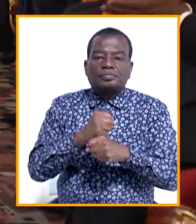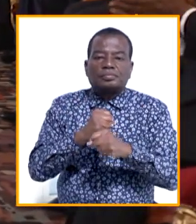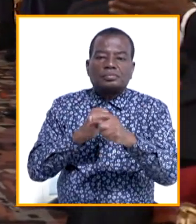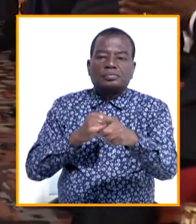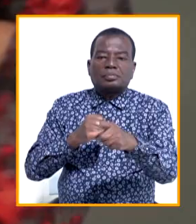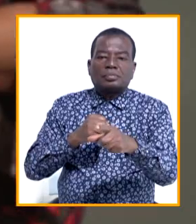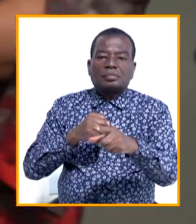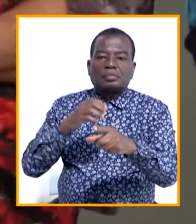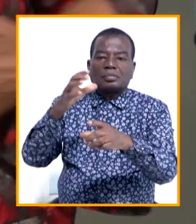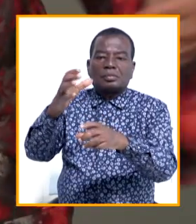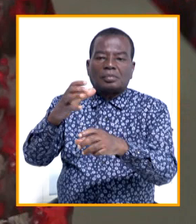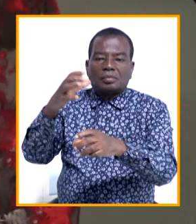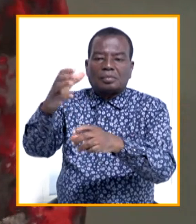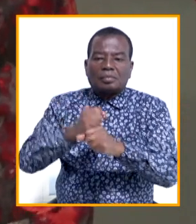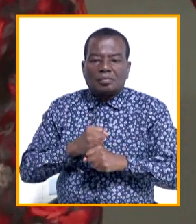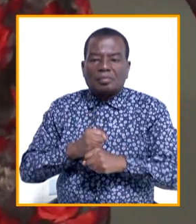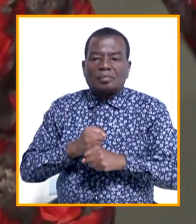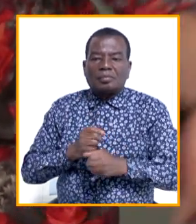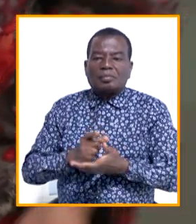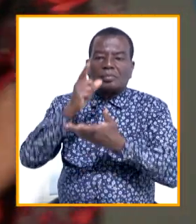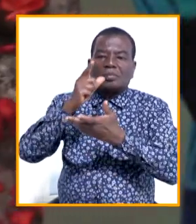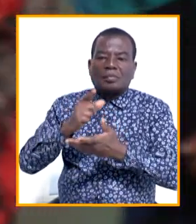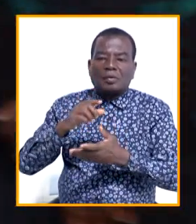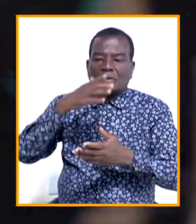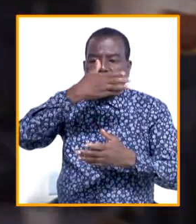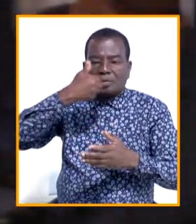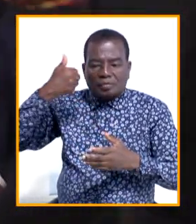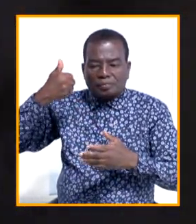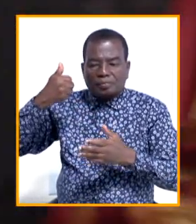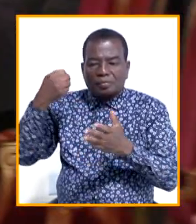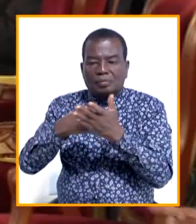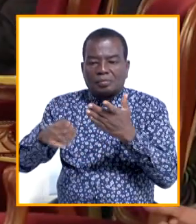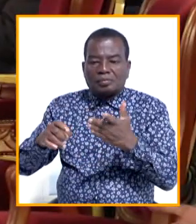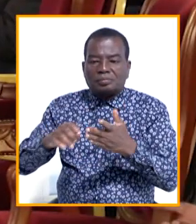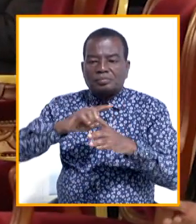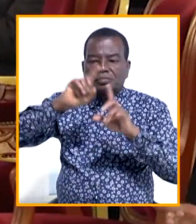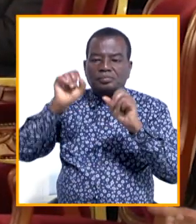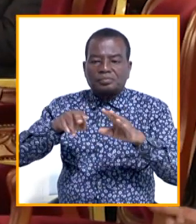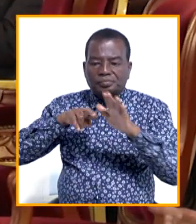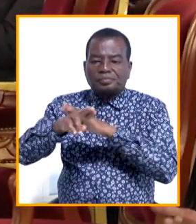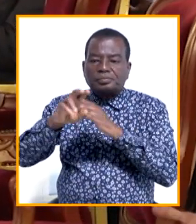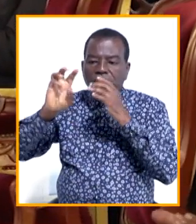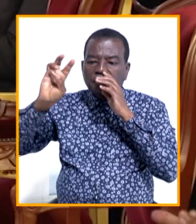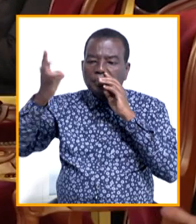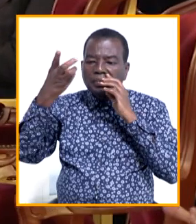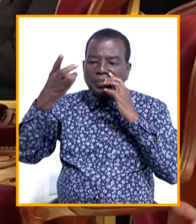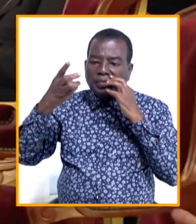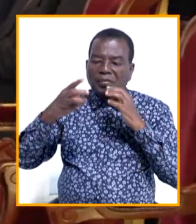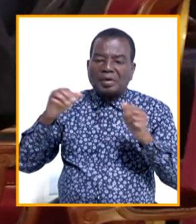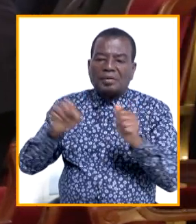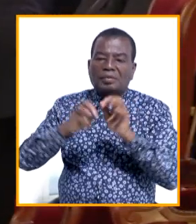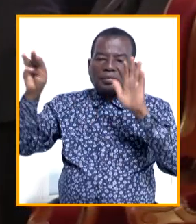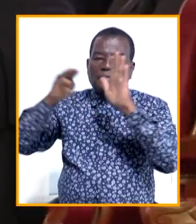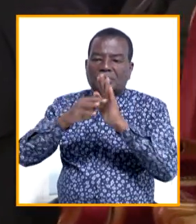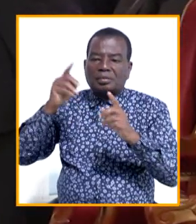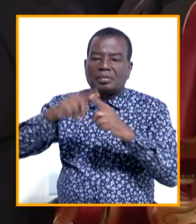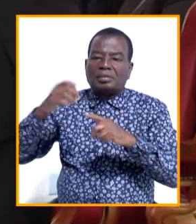décrocher le prix d'excellence national du meilleur élève au concours d'entrée en 6e avec une moyenne constante supérieure